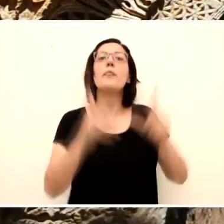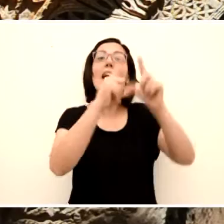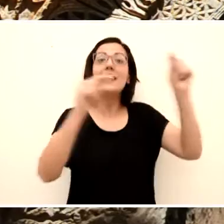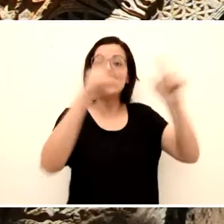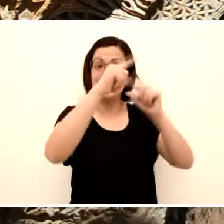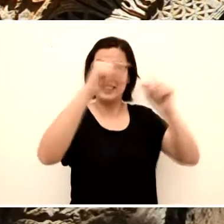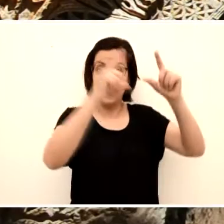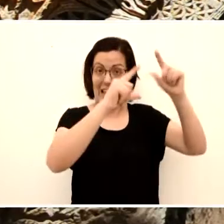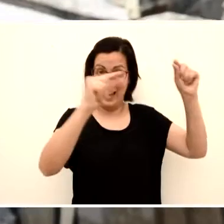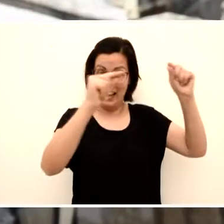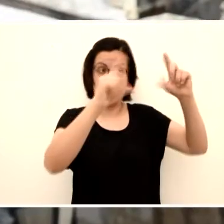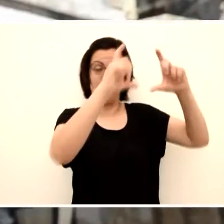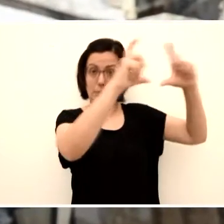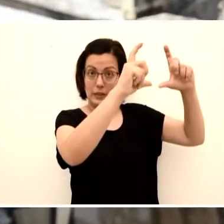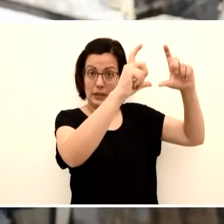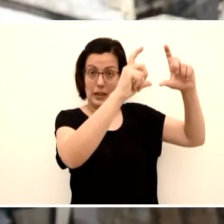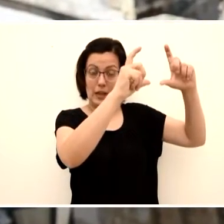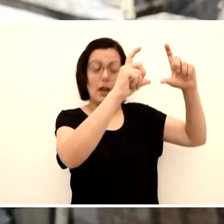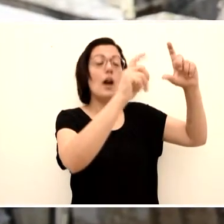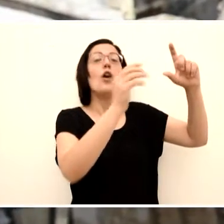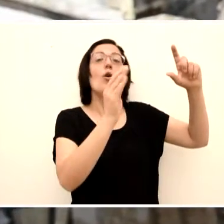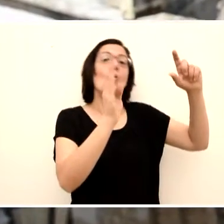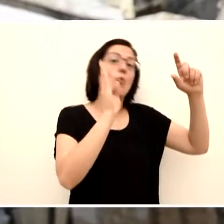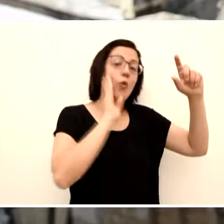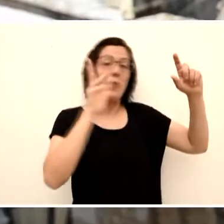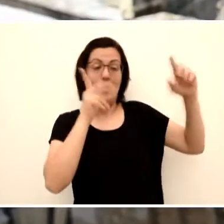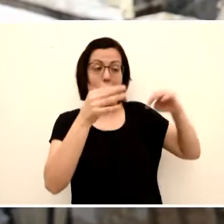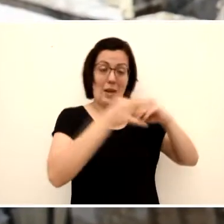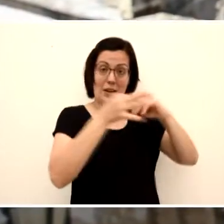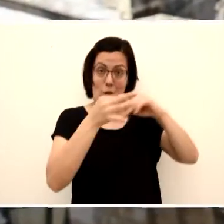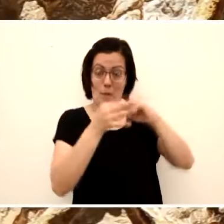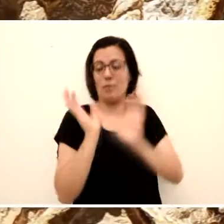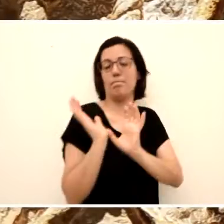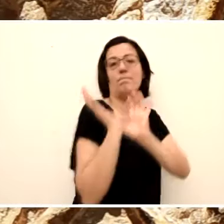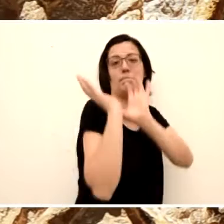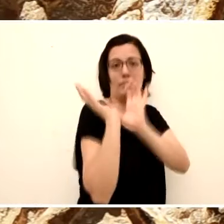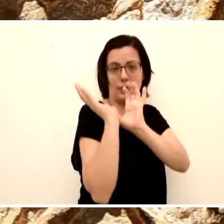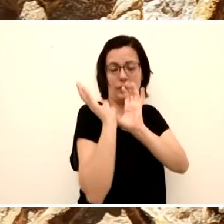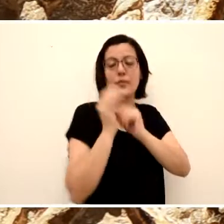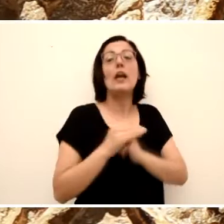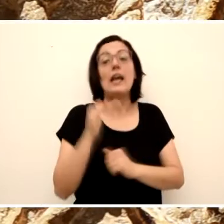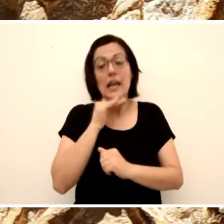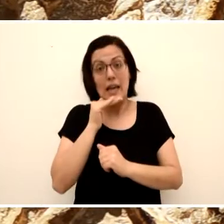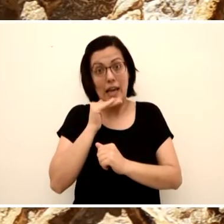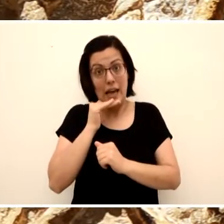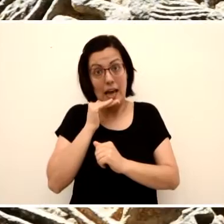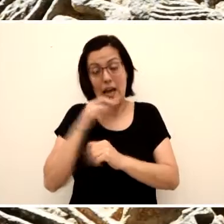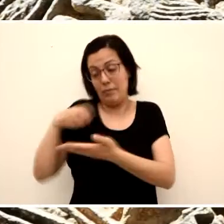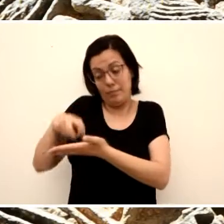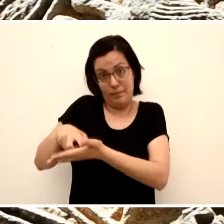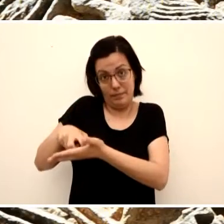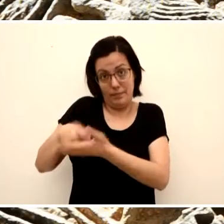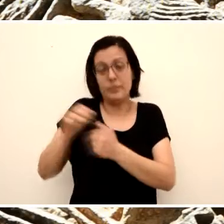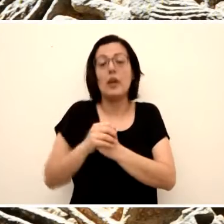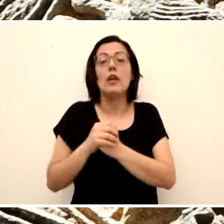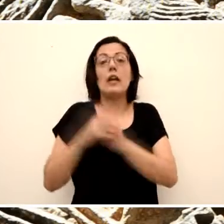La stella è sorretta da due popolani, marito e moglie. A loro piedi c'è un cane con un anello, simbolo di fedeltà coniugale. Alla destra della stella si può vedere